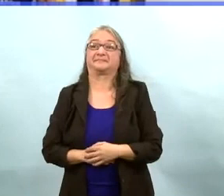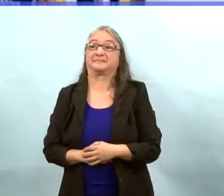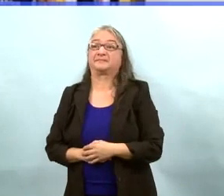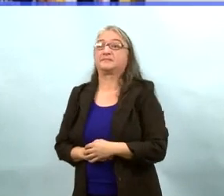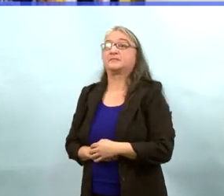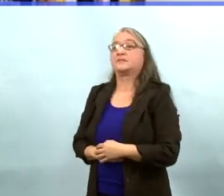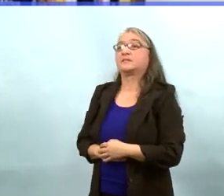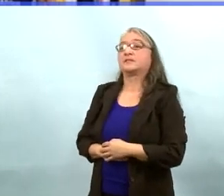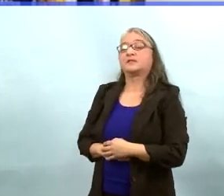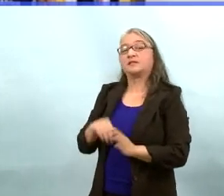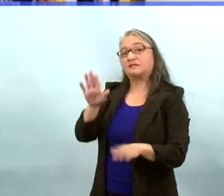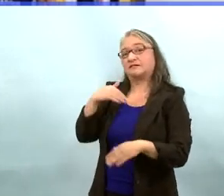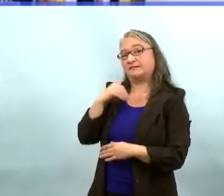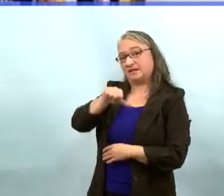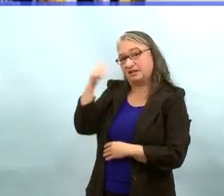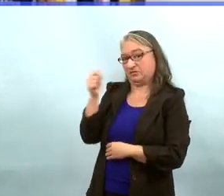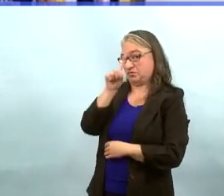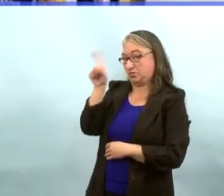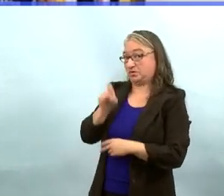Merci. Question de suivi.